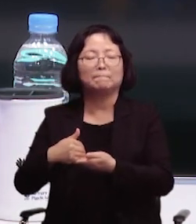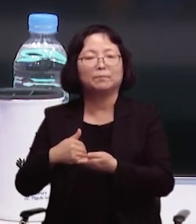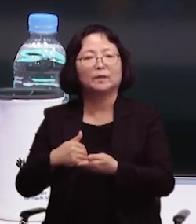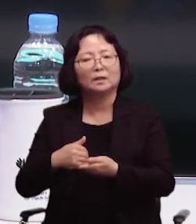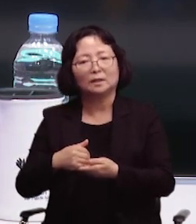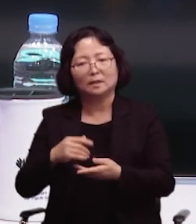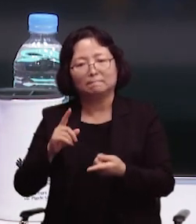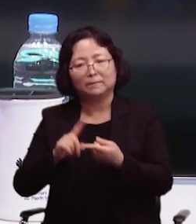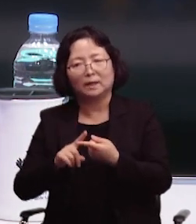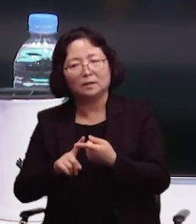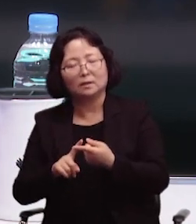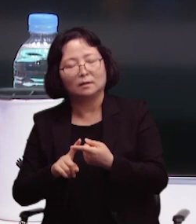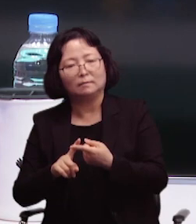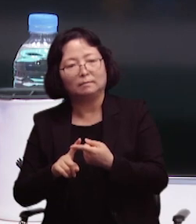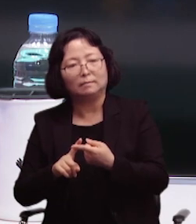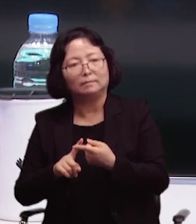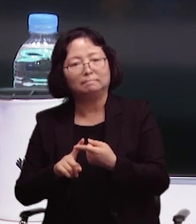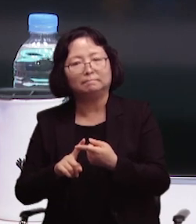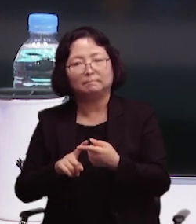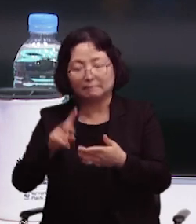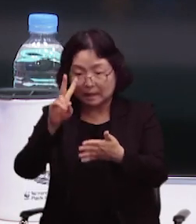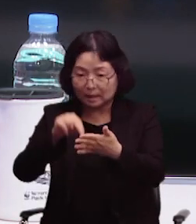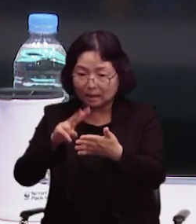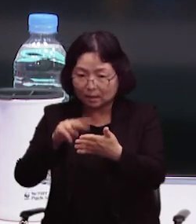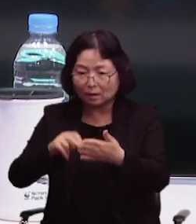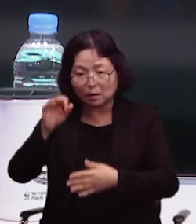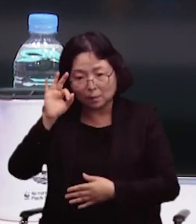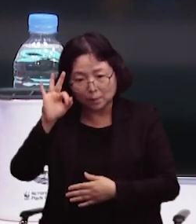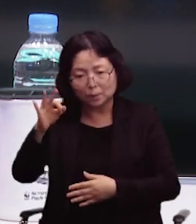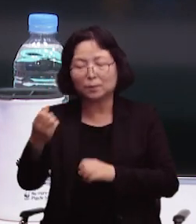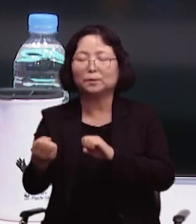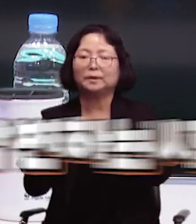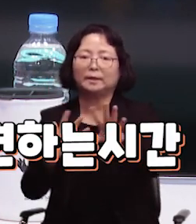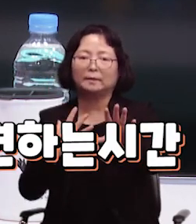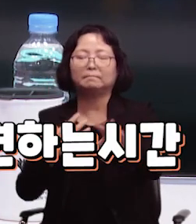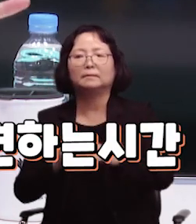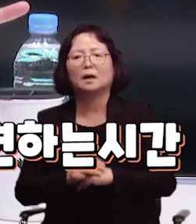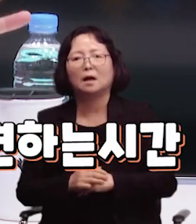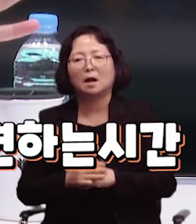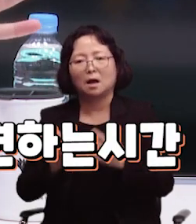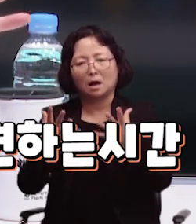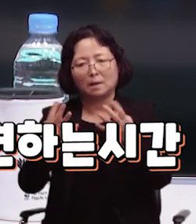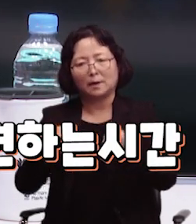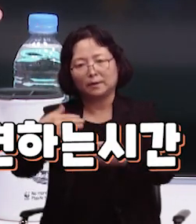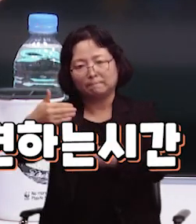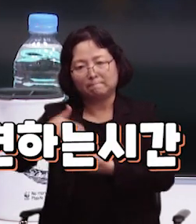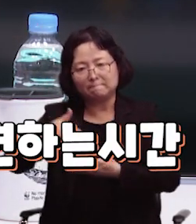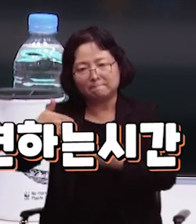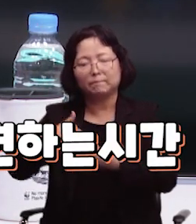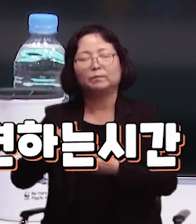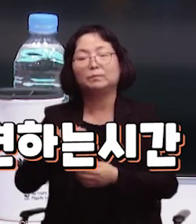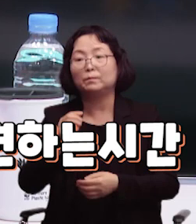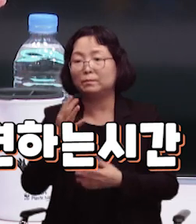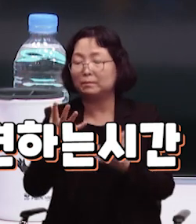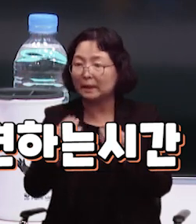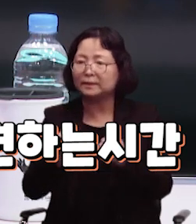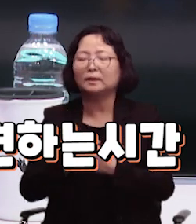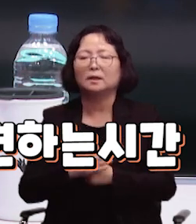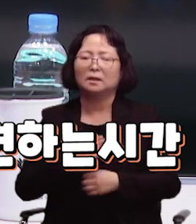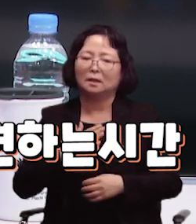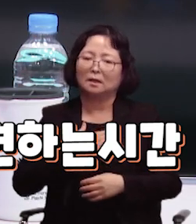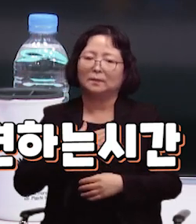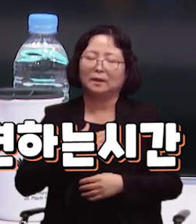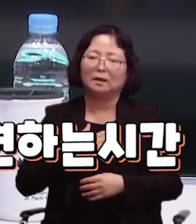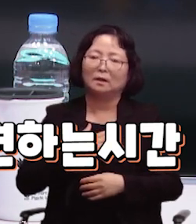조금 이렇게 어 읽어보고 답변을 해드리도록 하겠습니다 되게 많이 보질 보내실 것 같은데 간염은 순서로 어